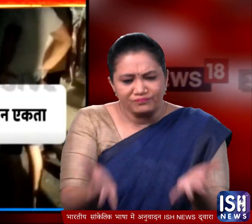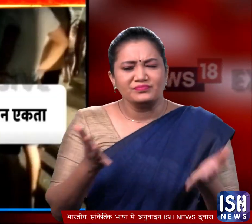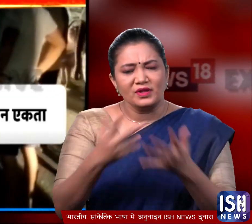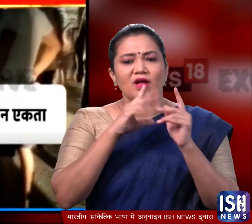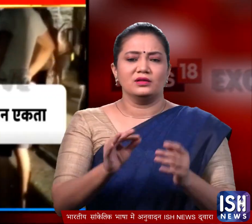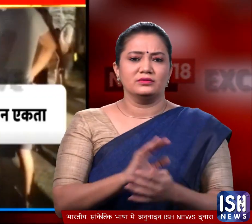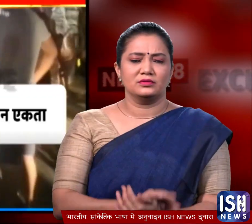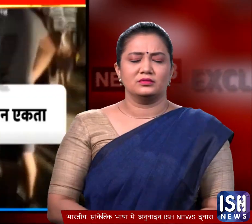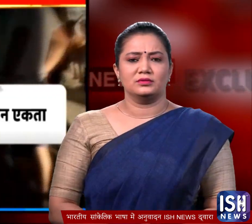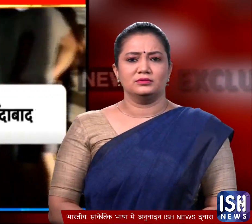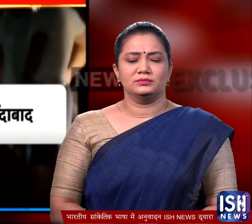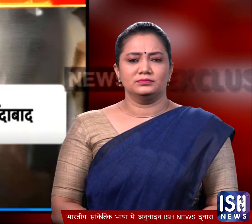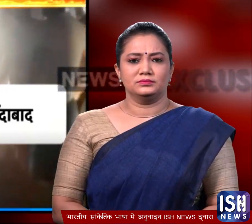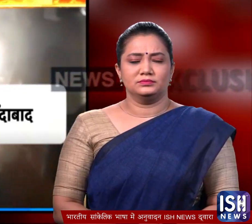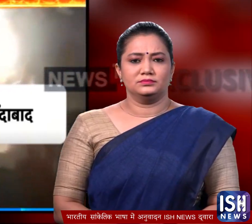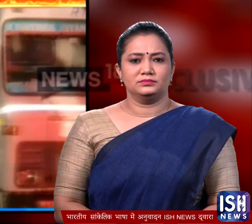नजर आए।